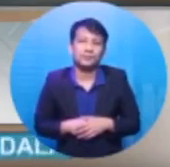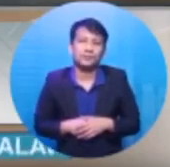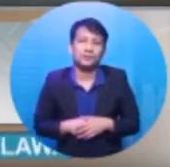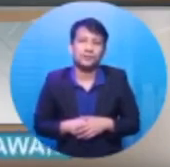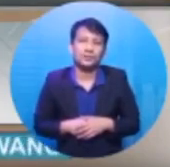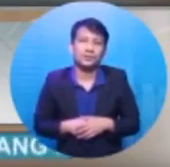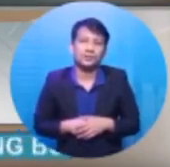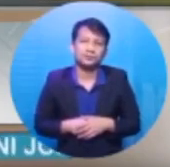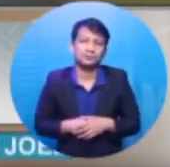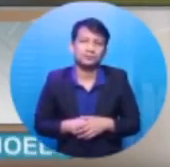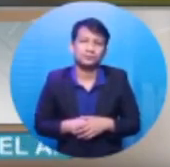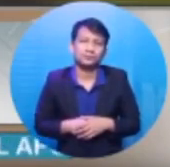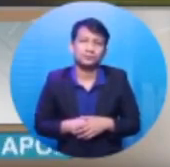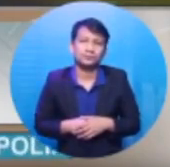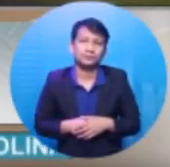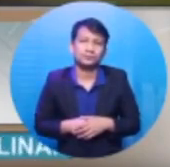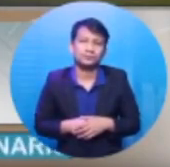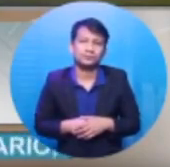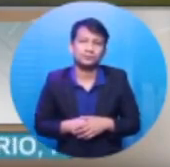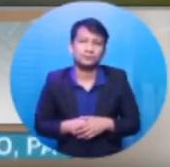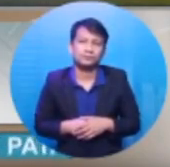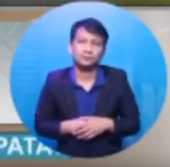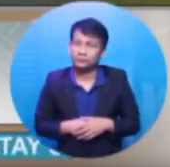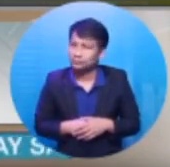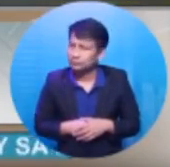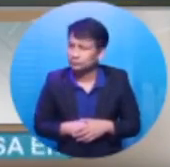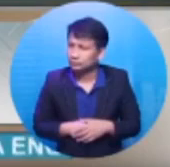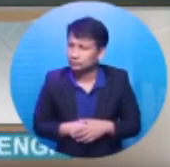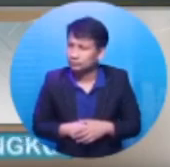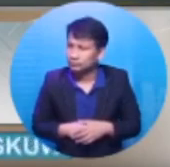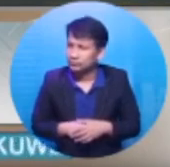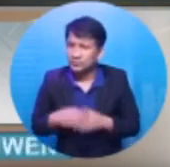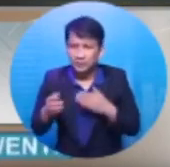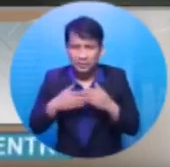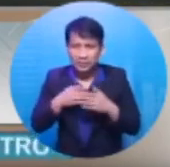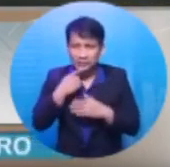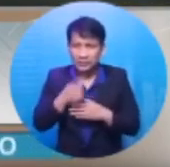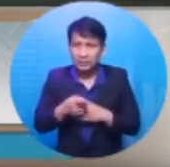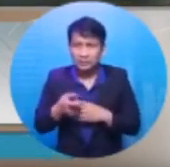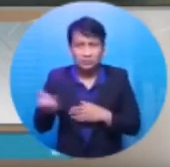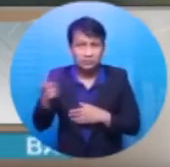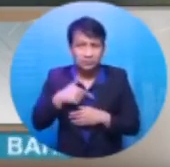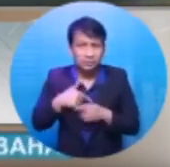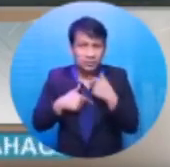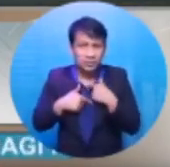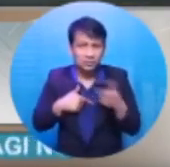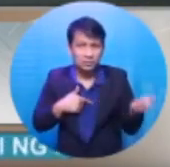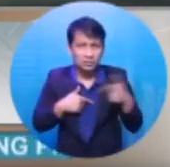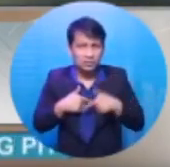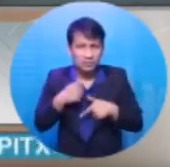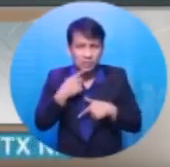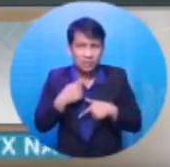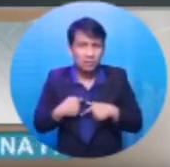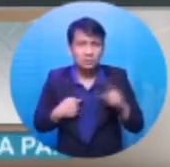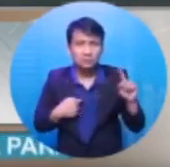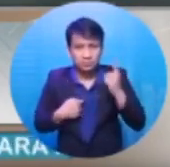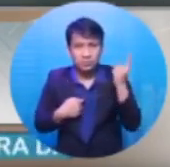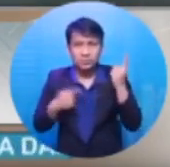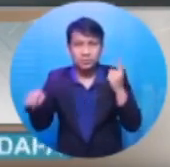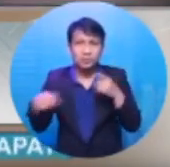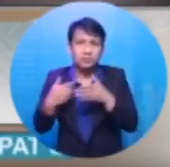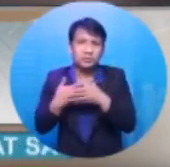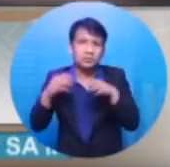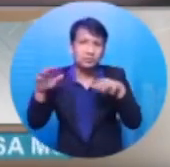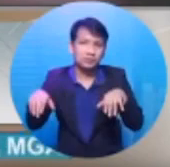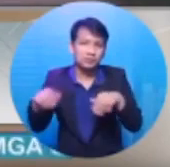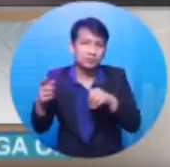lamang makipagbakbakan. Ay, sa totoo lang po, hindi po alam ni sir kung ano pong pagkasad sa inyo. Hindi po ako dumayo, sir, kasi po, mas unang mas malapit po